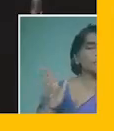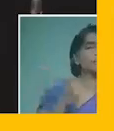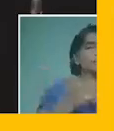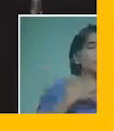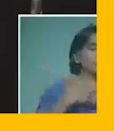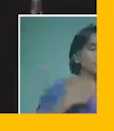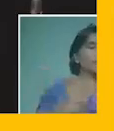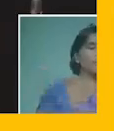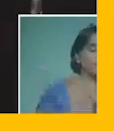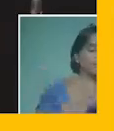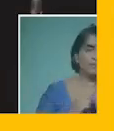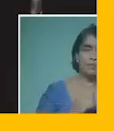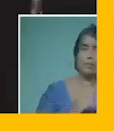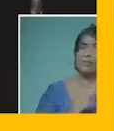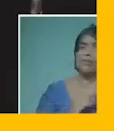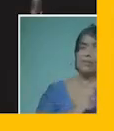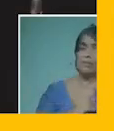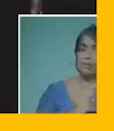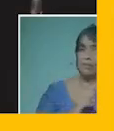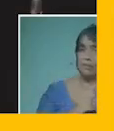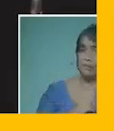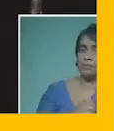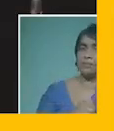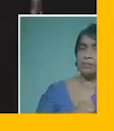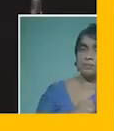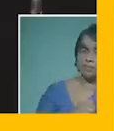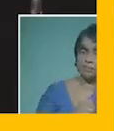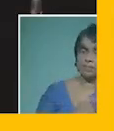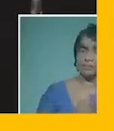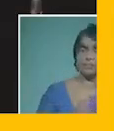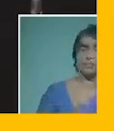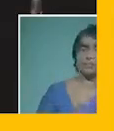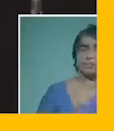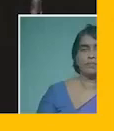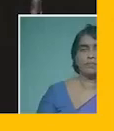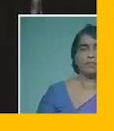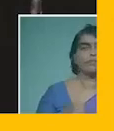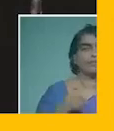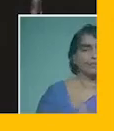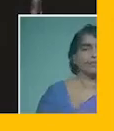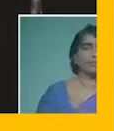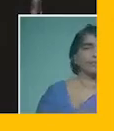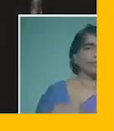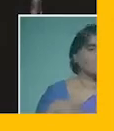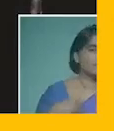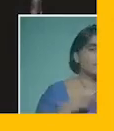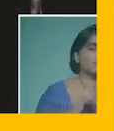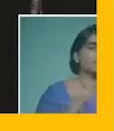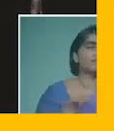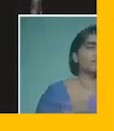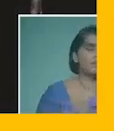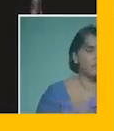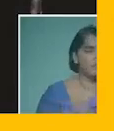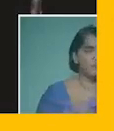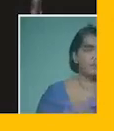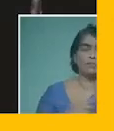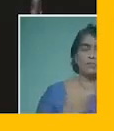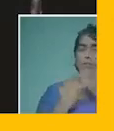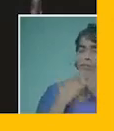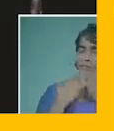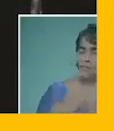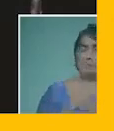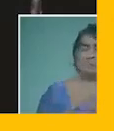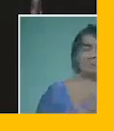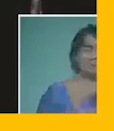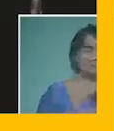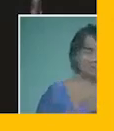කළේ. රනිල්ට හිතවත්ව හිටපු පොහොට්ටුවේ මන්ත්‍රීවරුත් ඔළුවේ අත ගහගත්තා. ගුරුන්ටත් අකුරු වරදිනවයි කියන්නේ මෙන්න